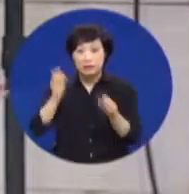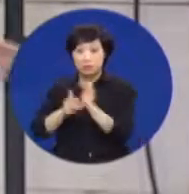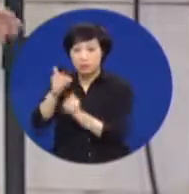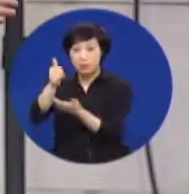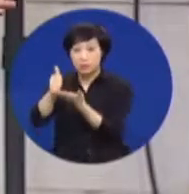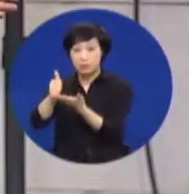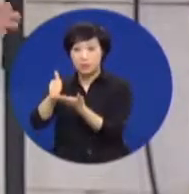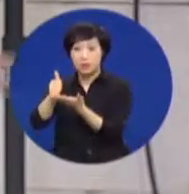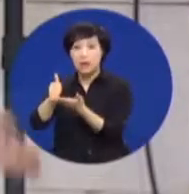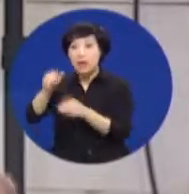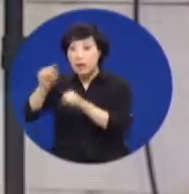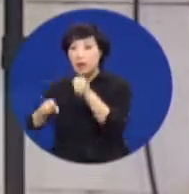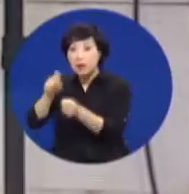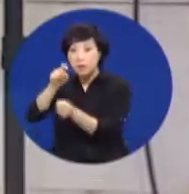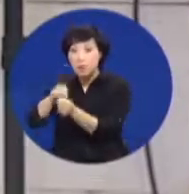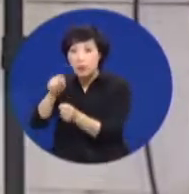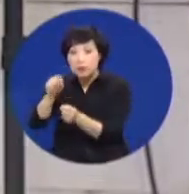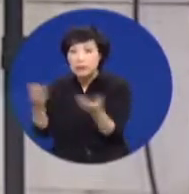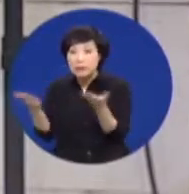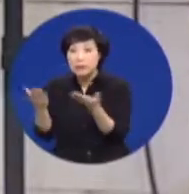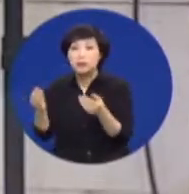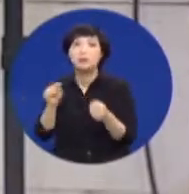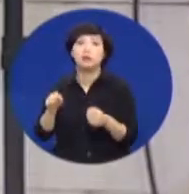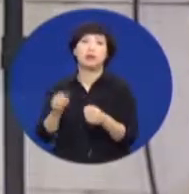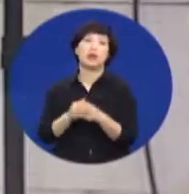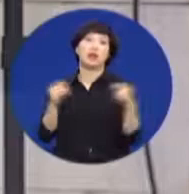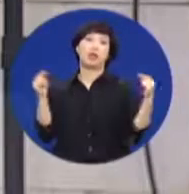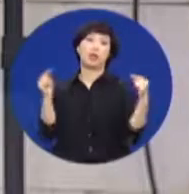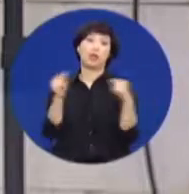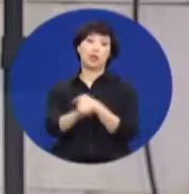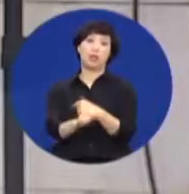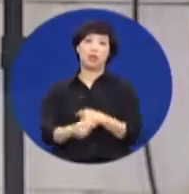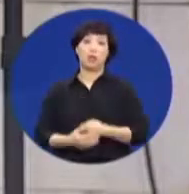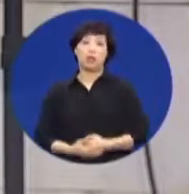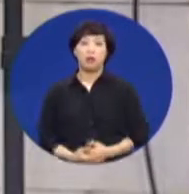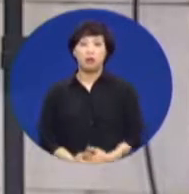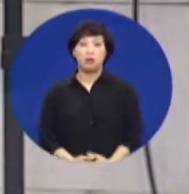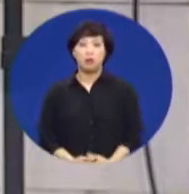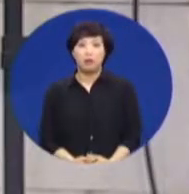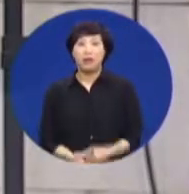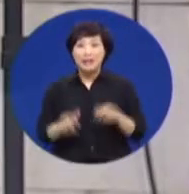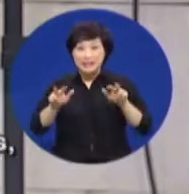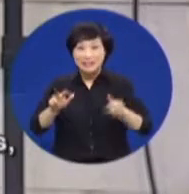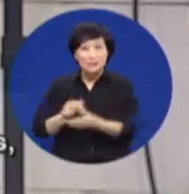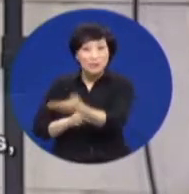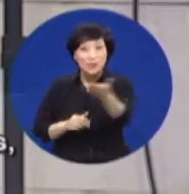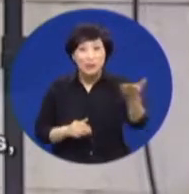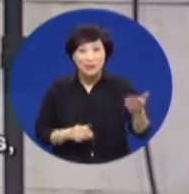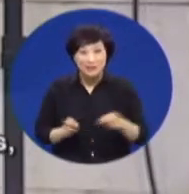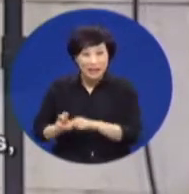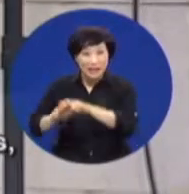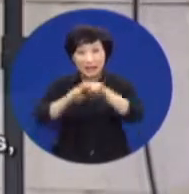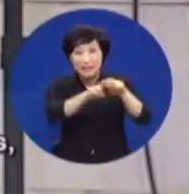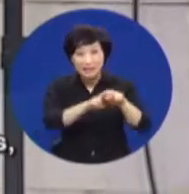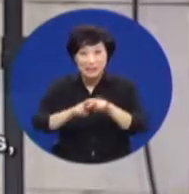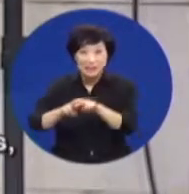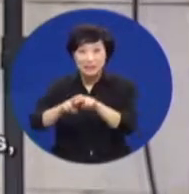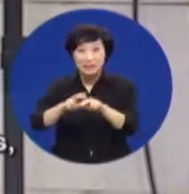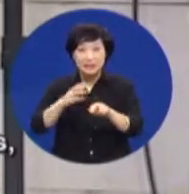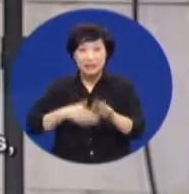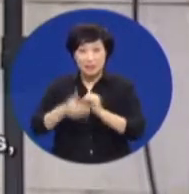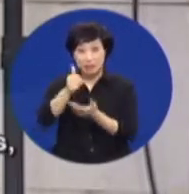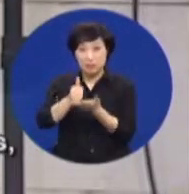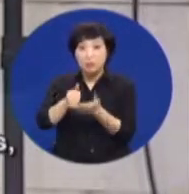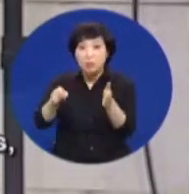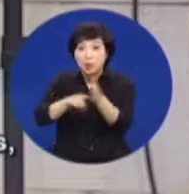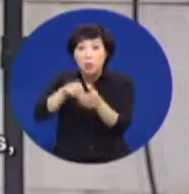예수님이 하시려는 일이 안 맞아. 지금도 여기서 내가 예수를